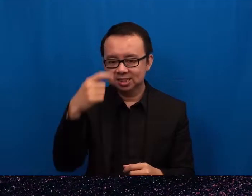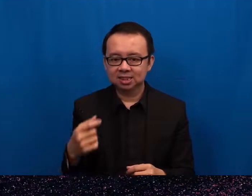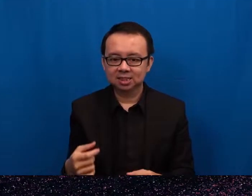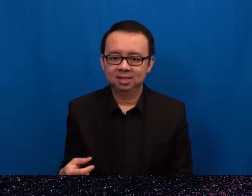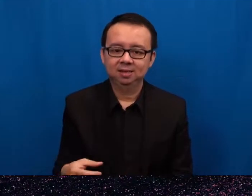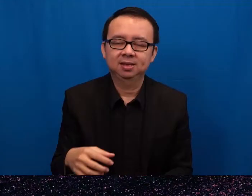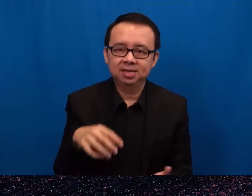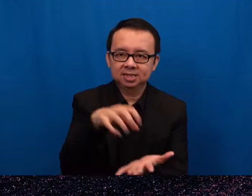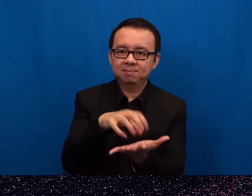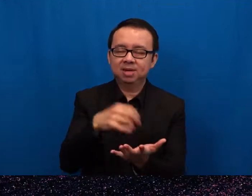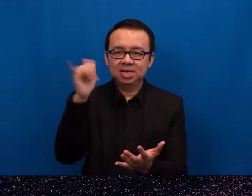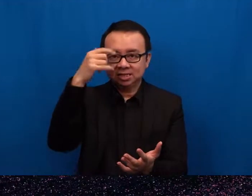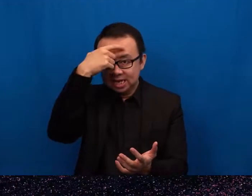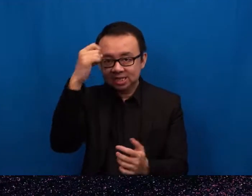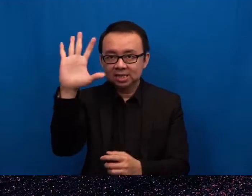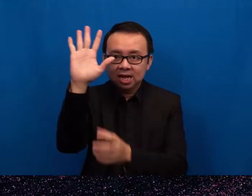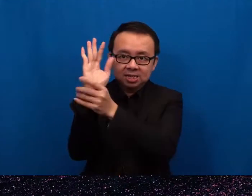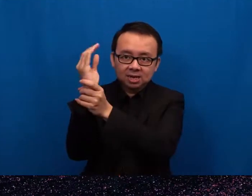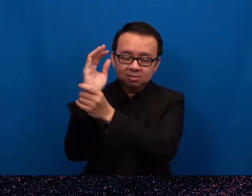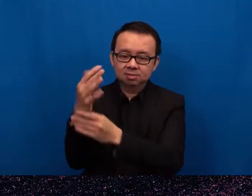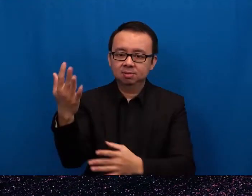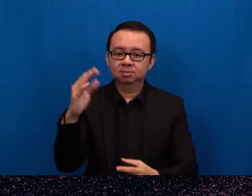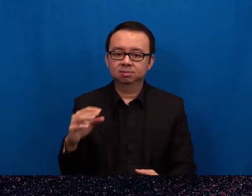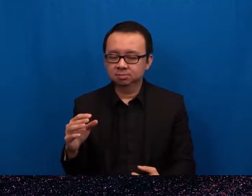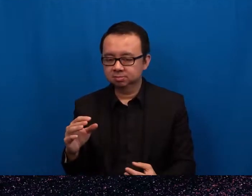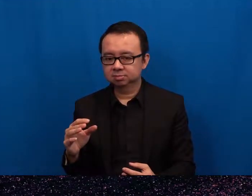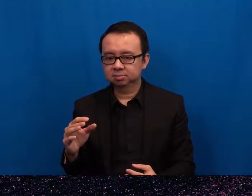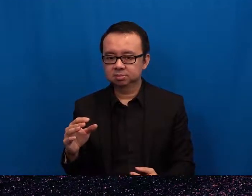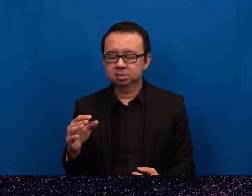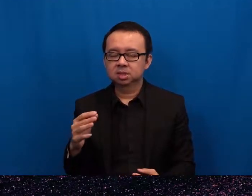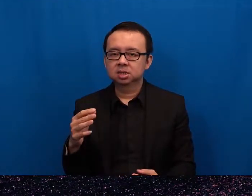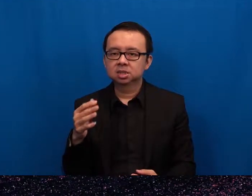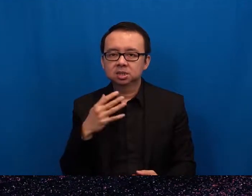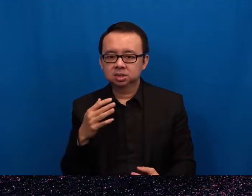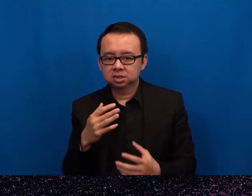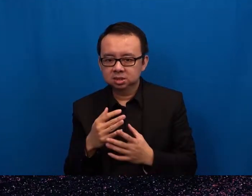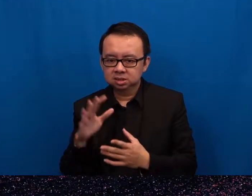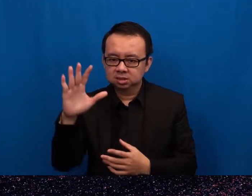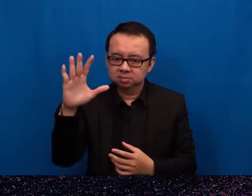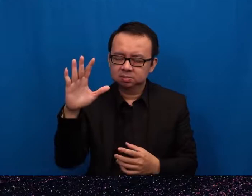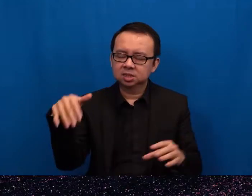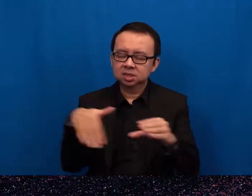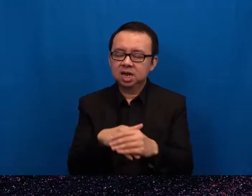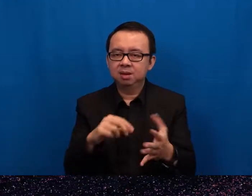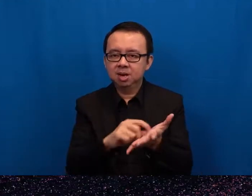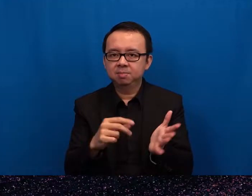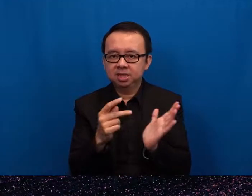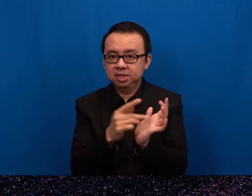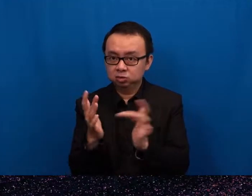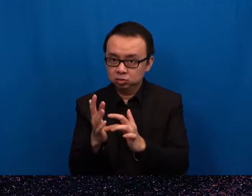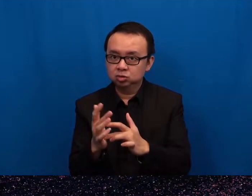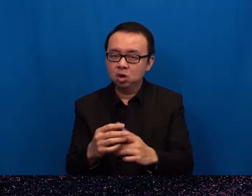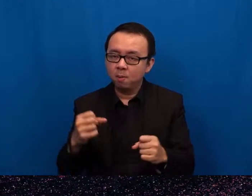Ya, letakkan tangan di tempat Anda sakit. In Jesus' name, I rebuke that sickness. Come out of that person's